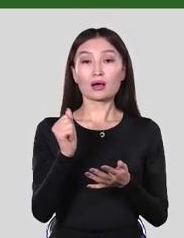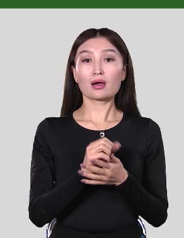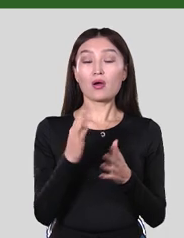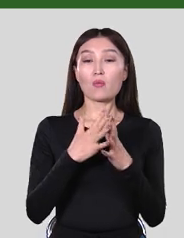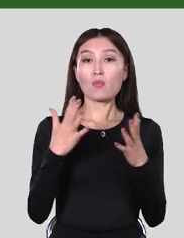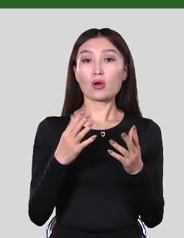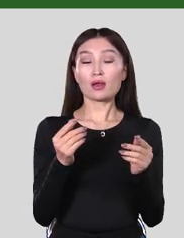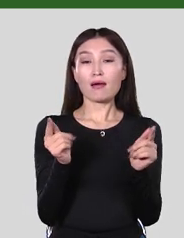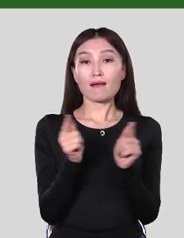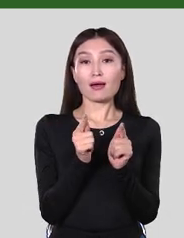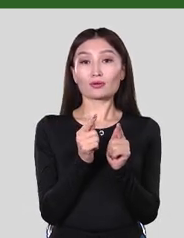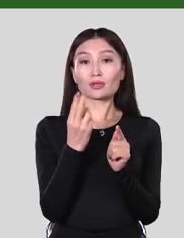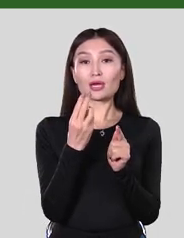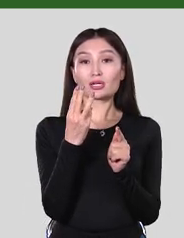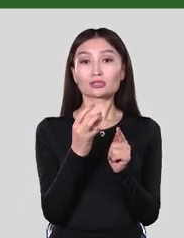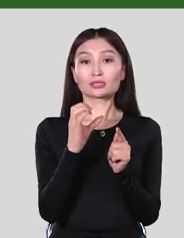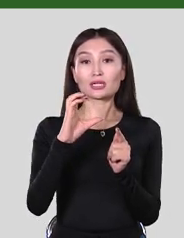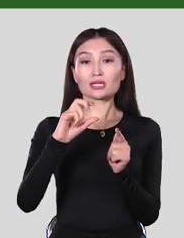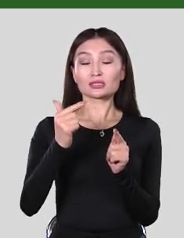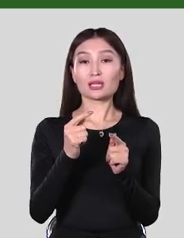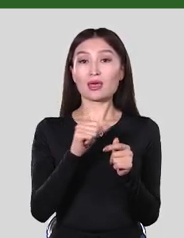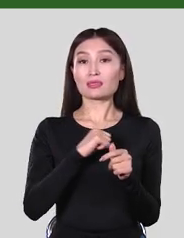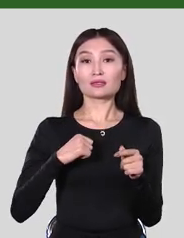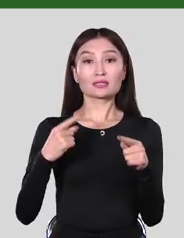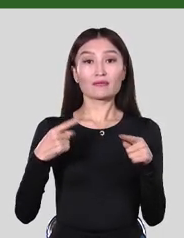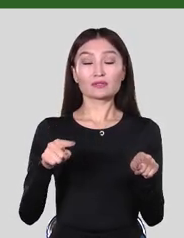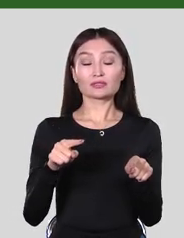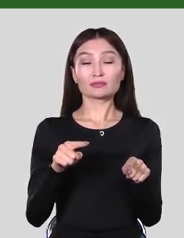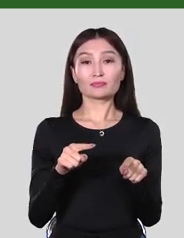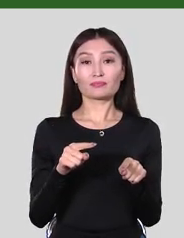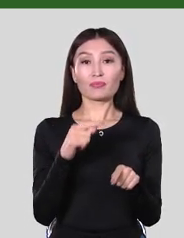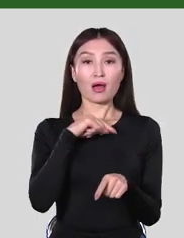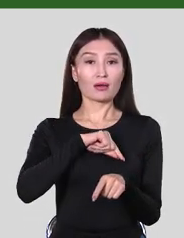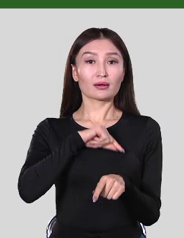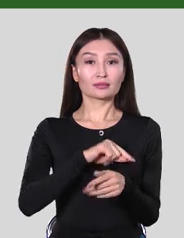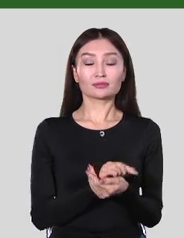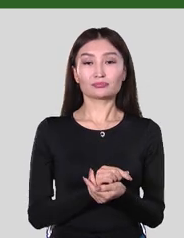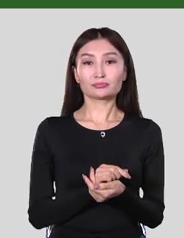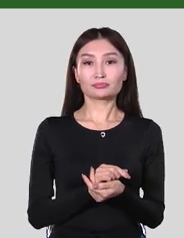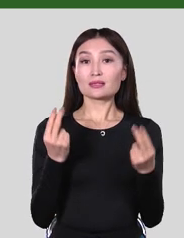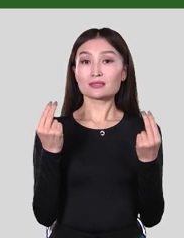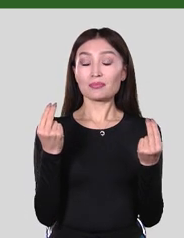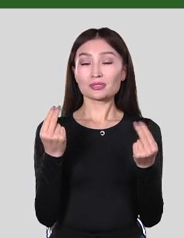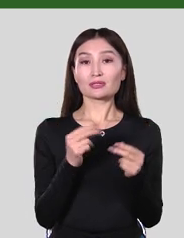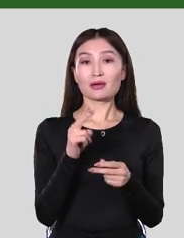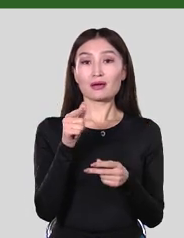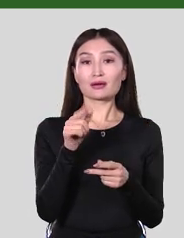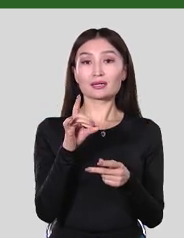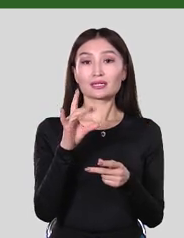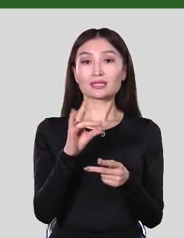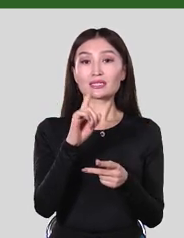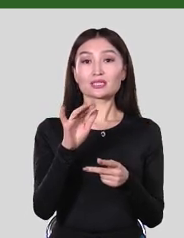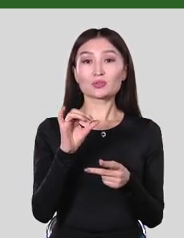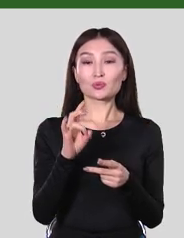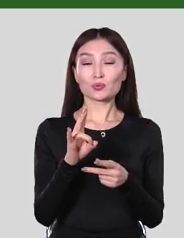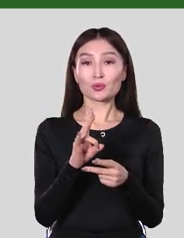более короткой шерстью и весьма независимым и строптивым характером. Замечательного грызуна открыли